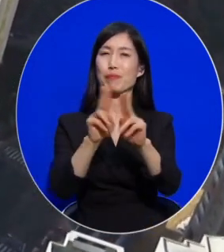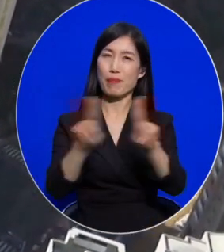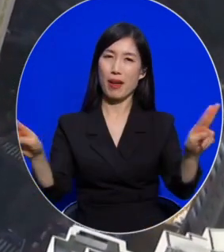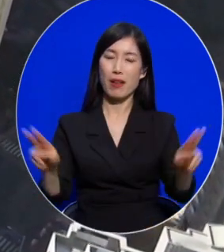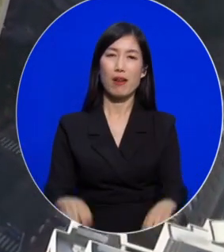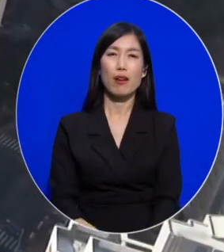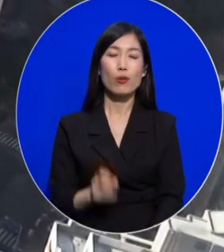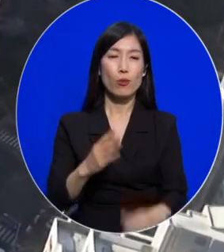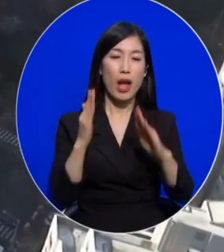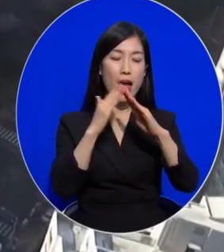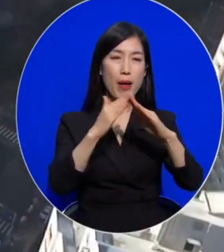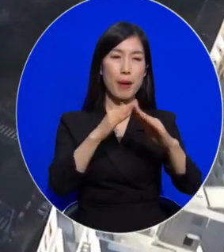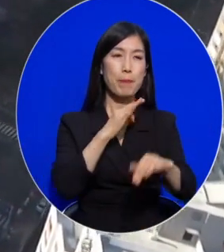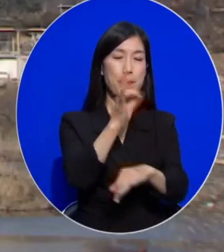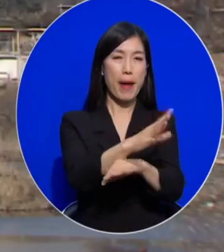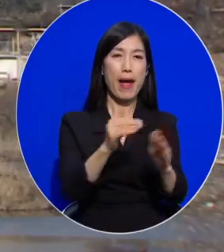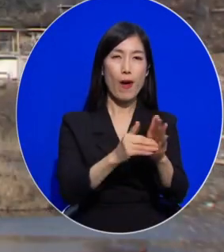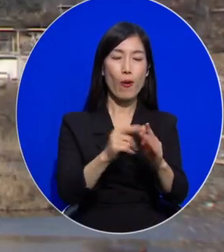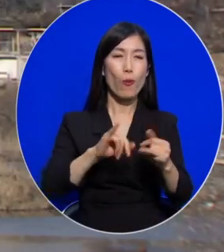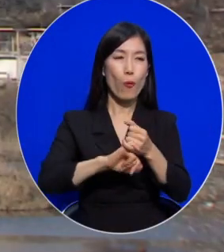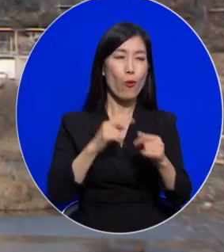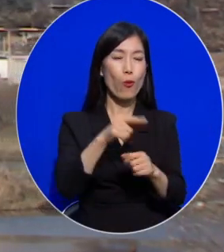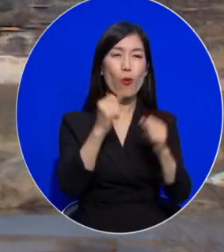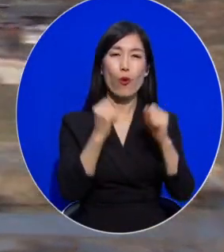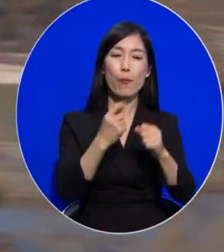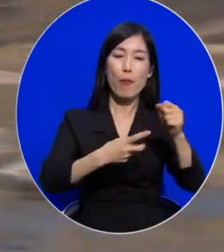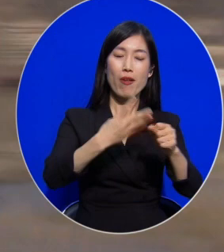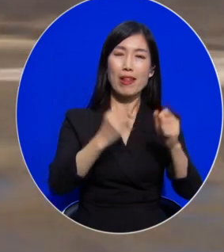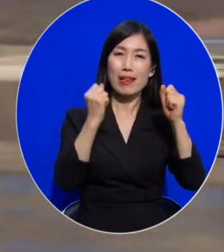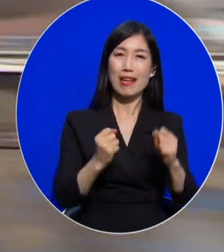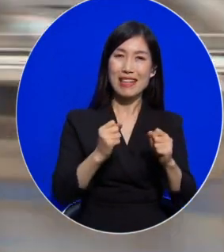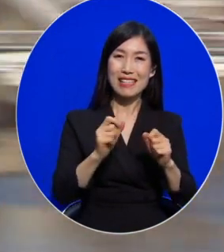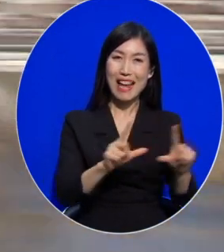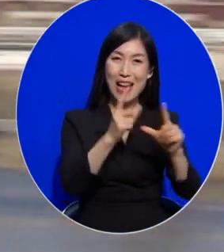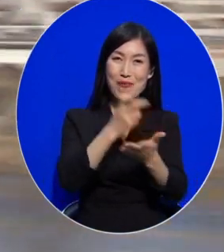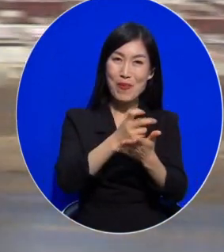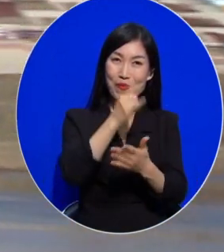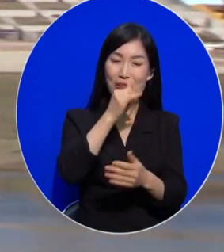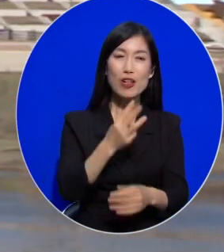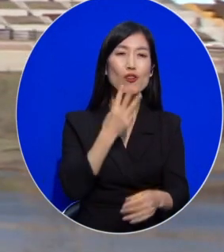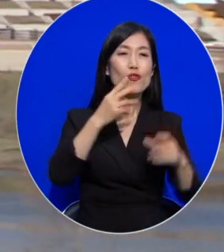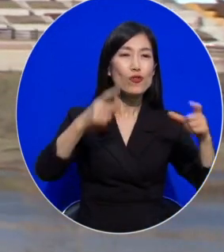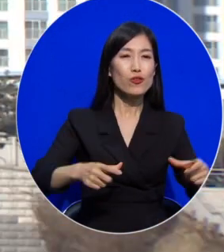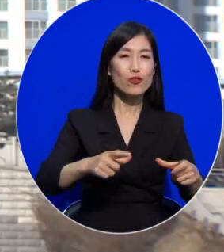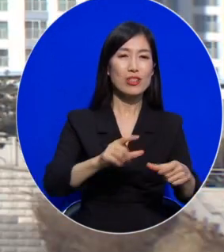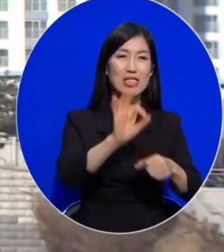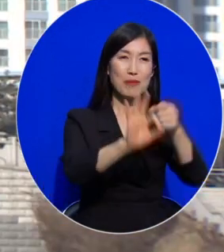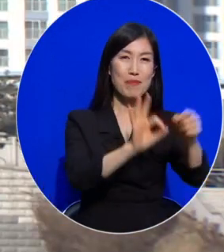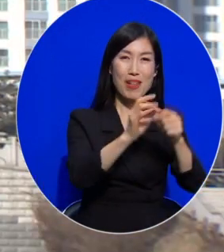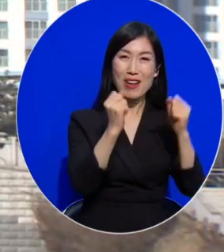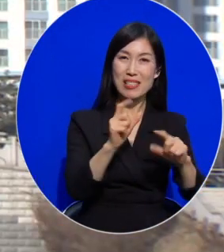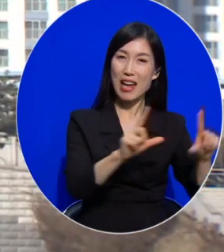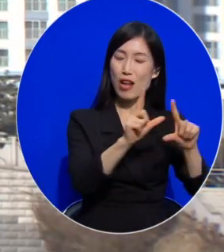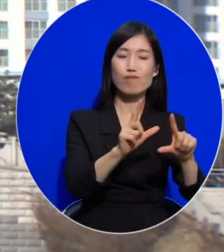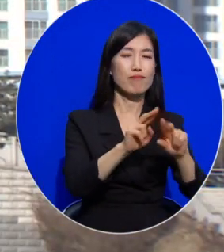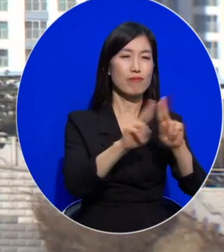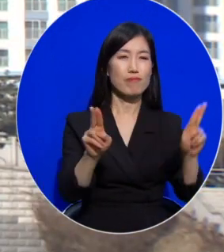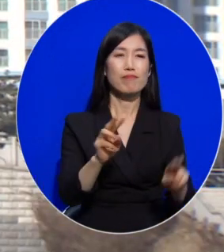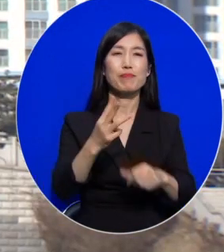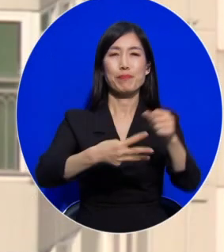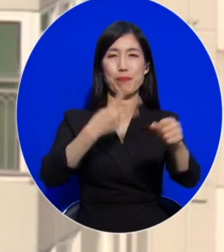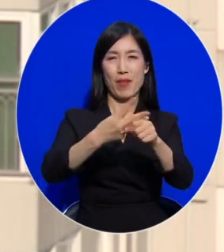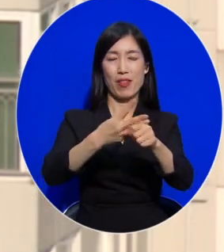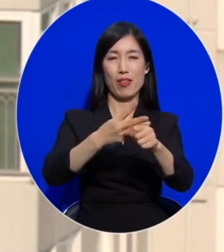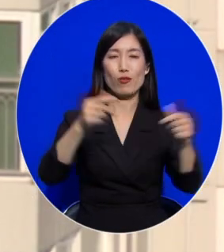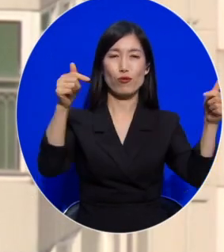기간도 대폭 줄일 계획입니다 3월부터 수도권은 최대 10년에서 3년으로 비수도권은 최대 4년에서 1년으로